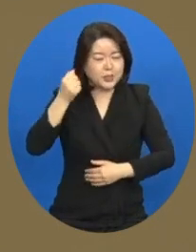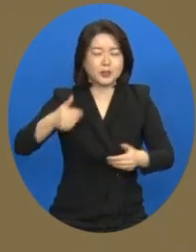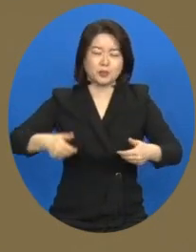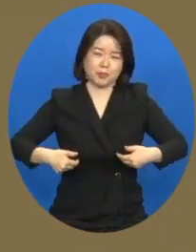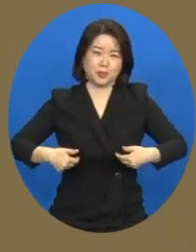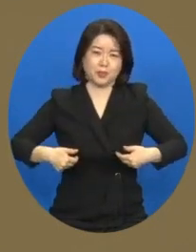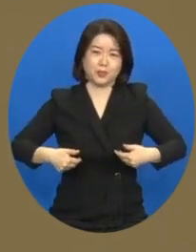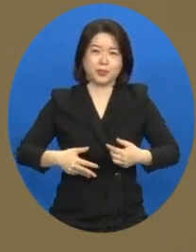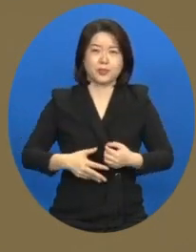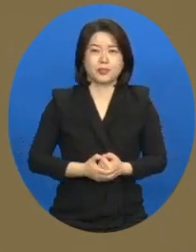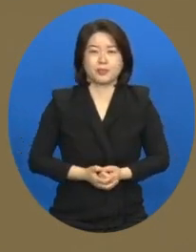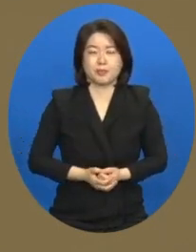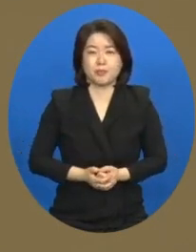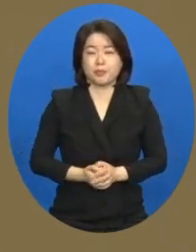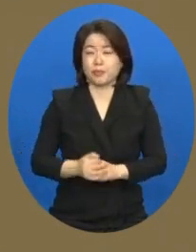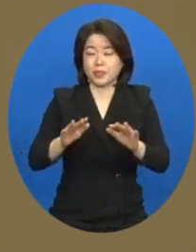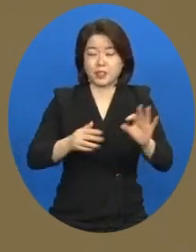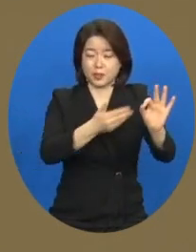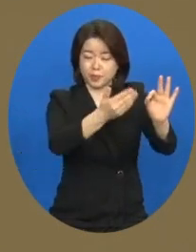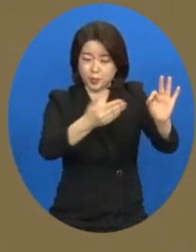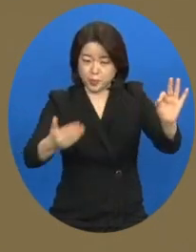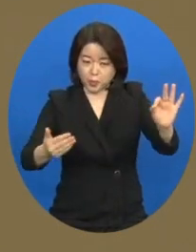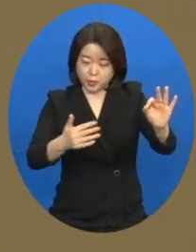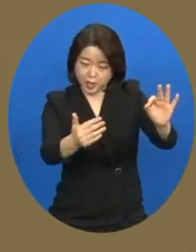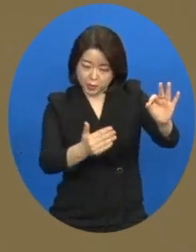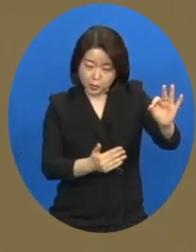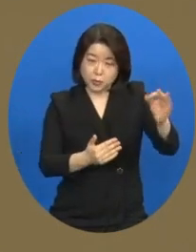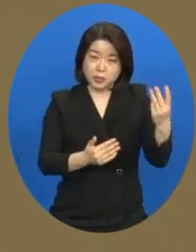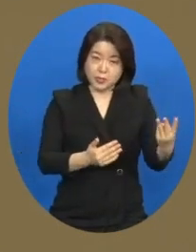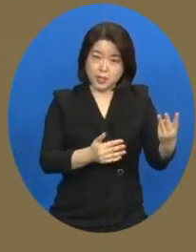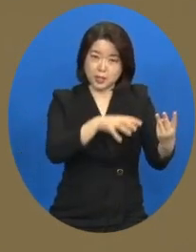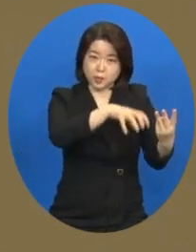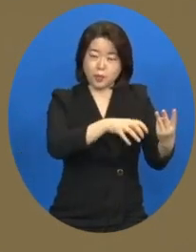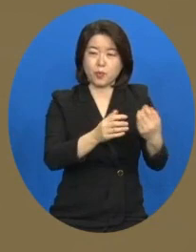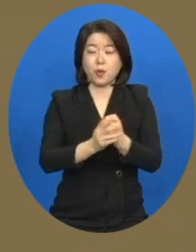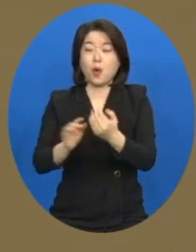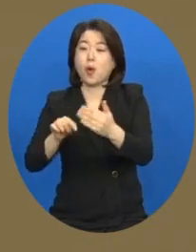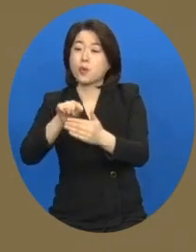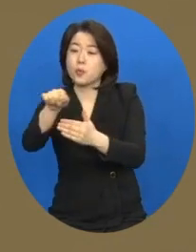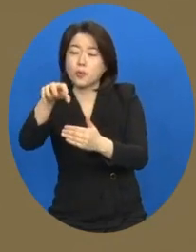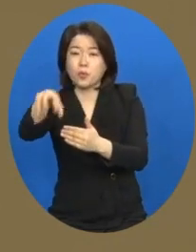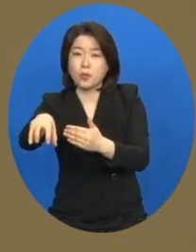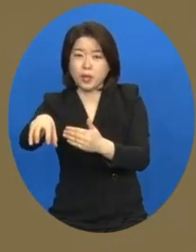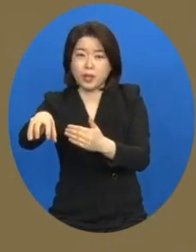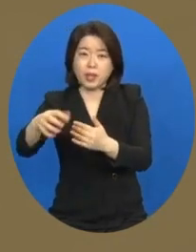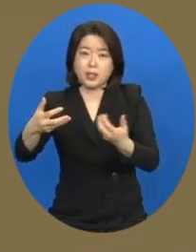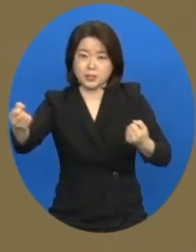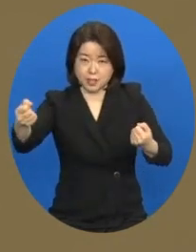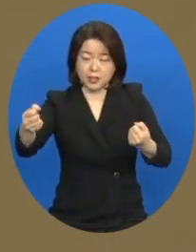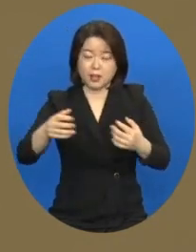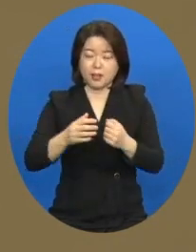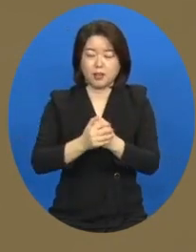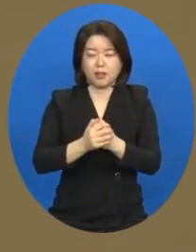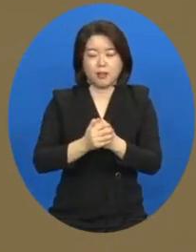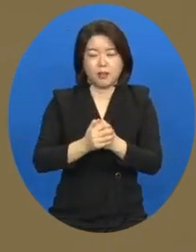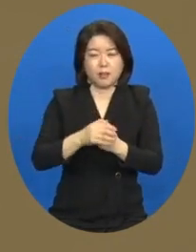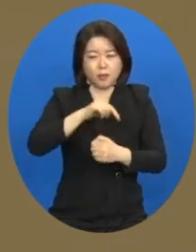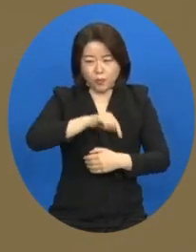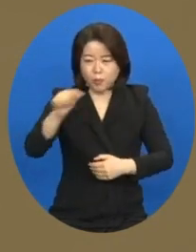지금 요단 동쪽편의 세 지파나 나머지 지파나 다 하나님 잘